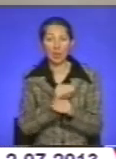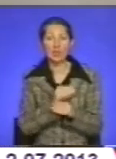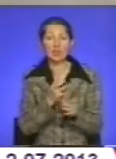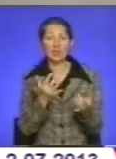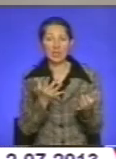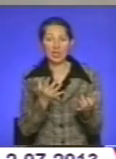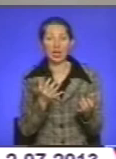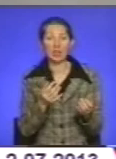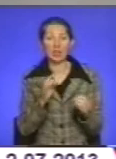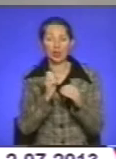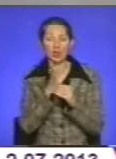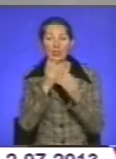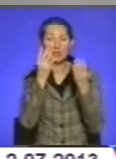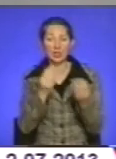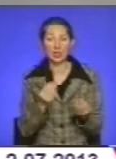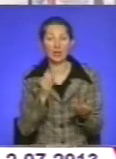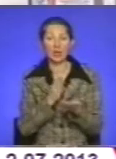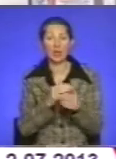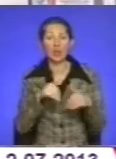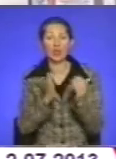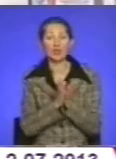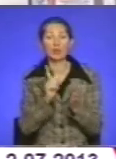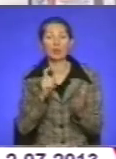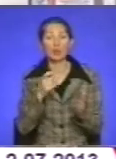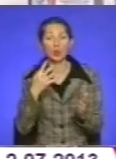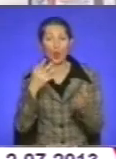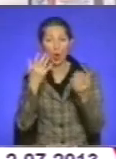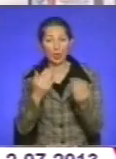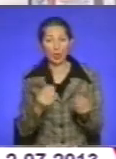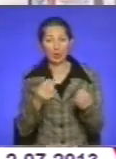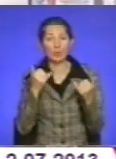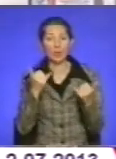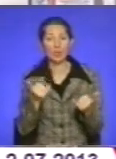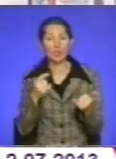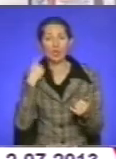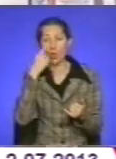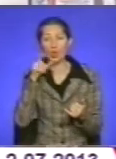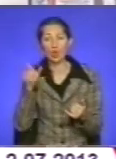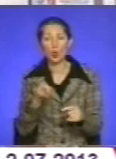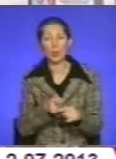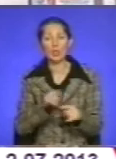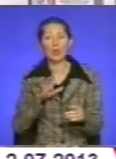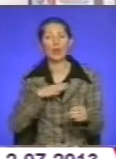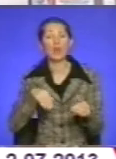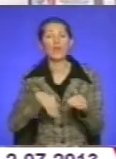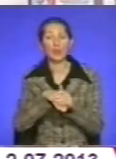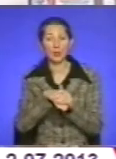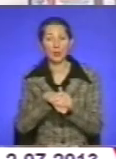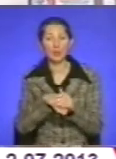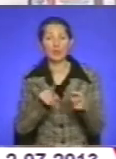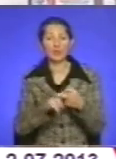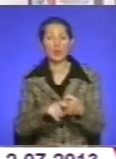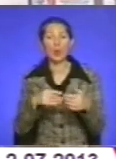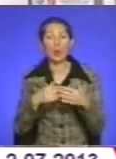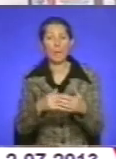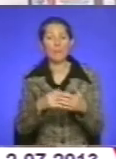На даний час момент особи, які перебували у відпустці в зв'язку з пологами і родом, не